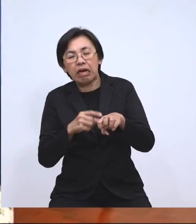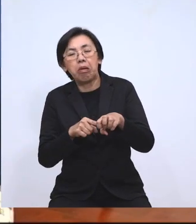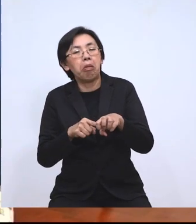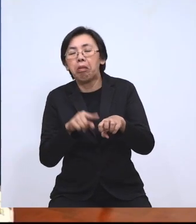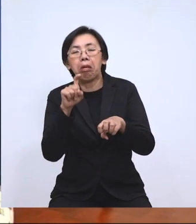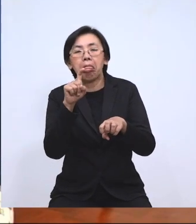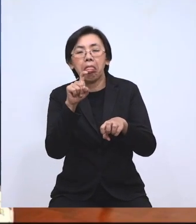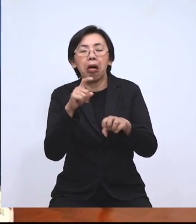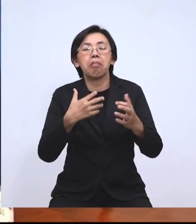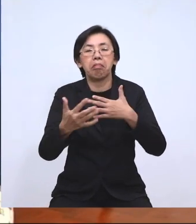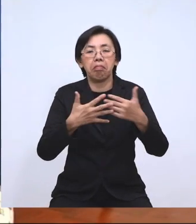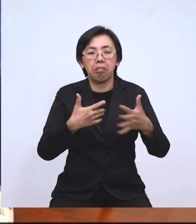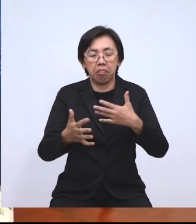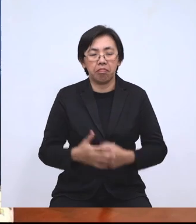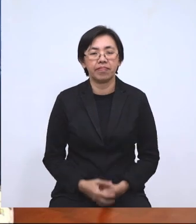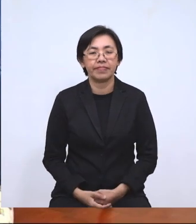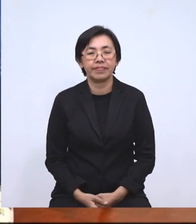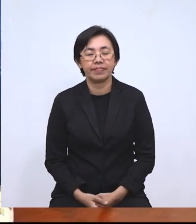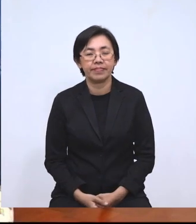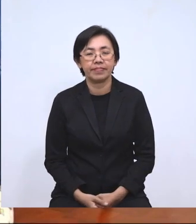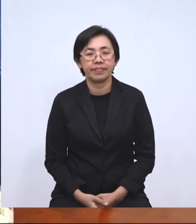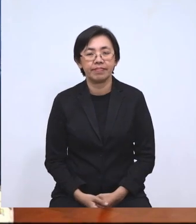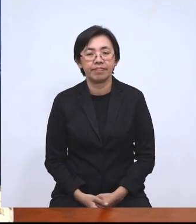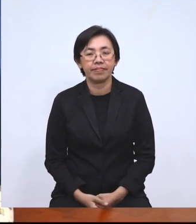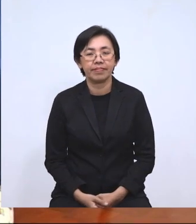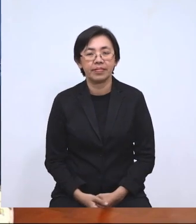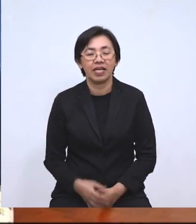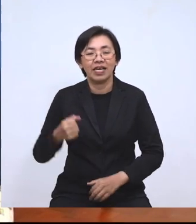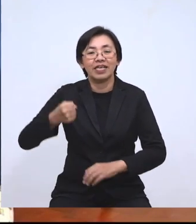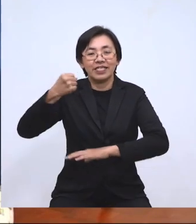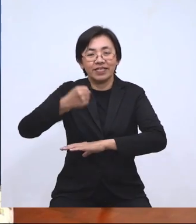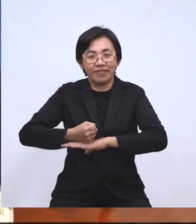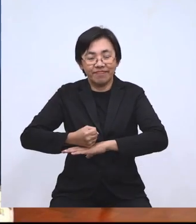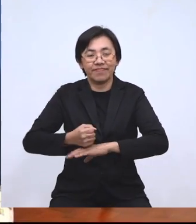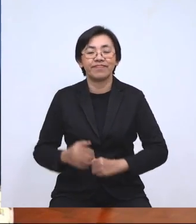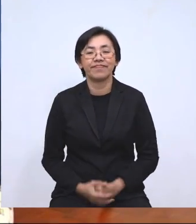หม แบมือไหมไม่ได้ใช่ไหมไม่เป็นไรลงครับ วาง วางครับ